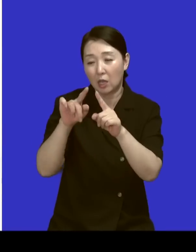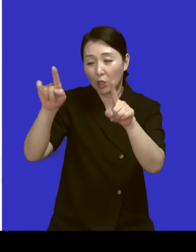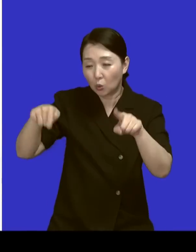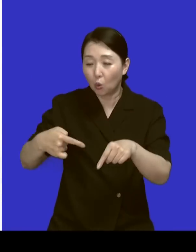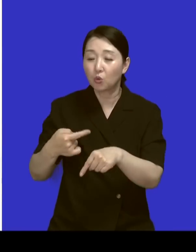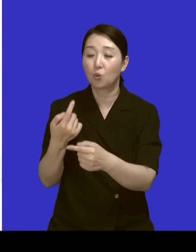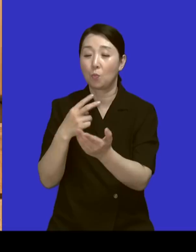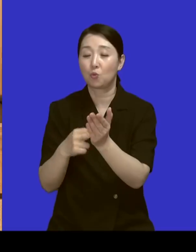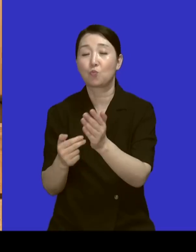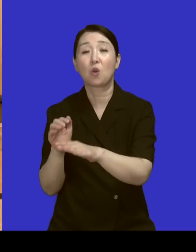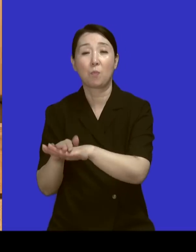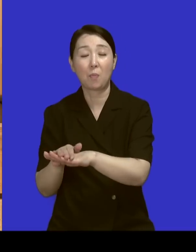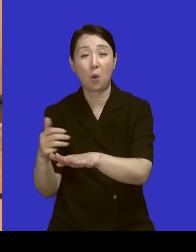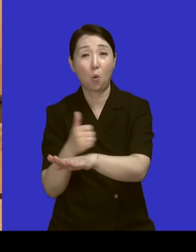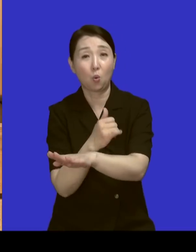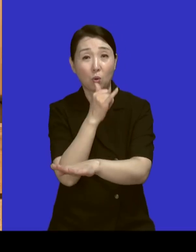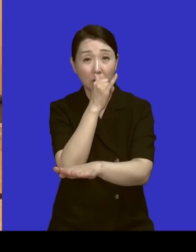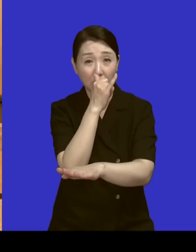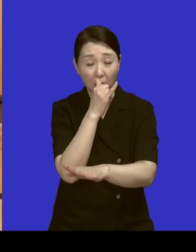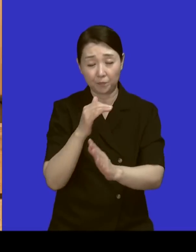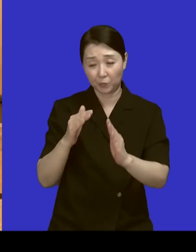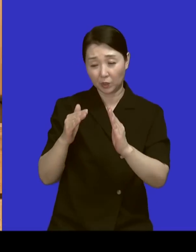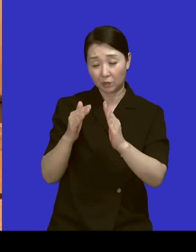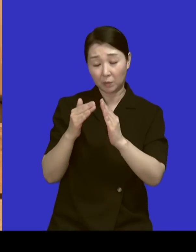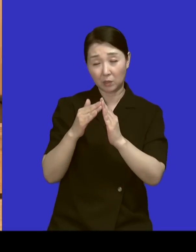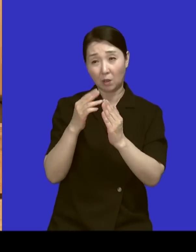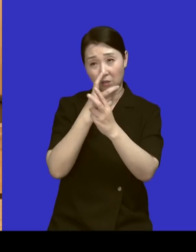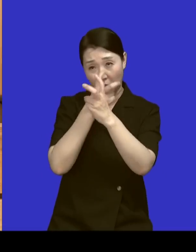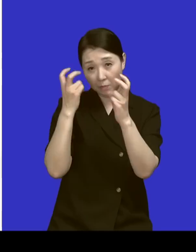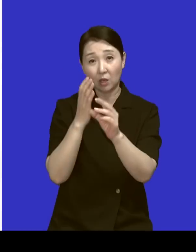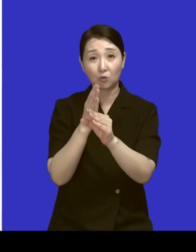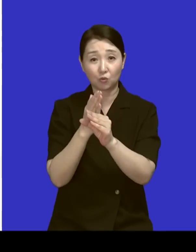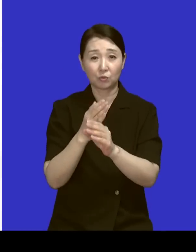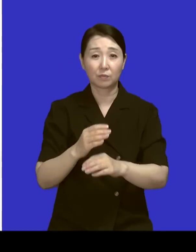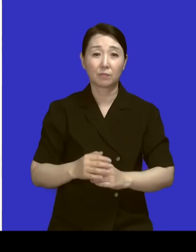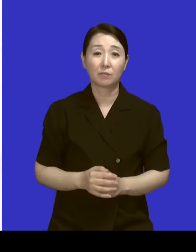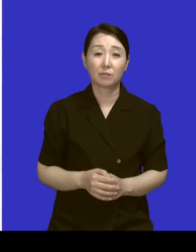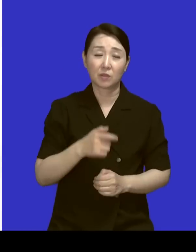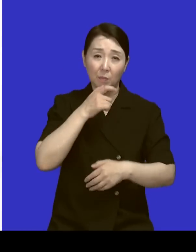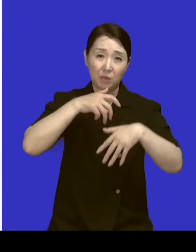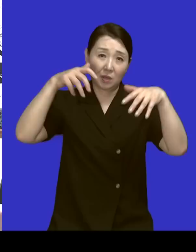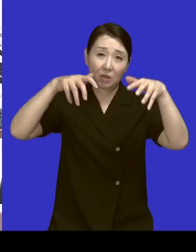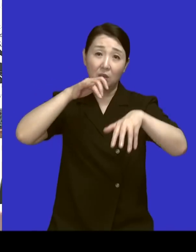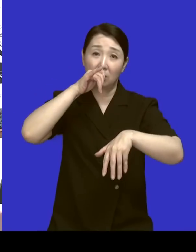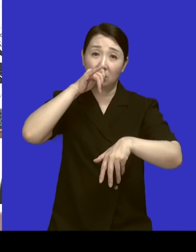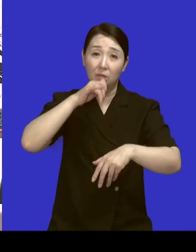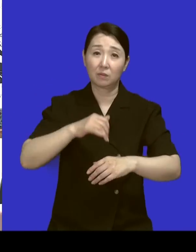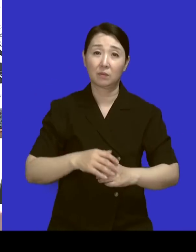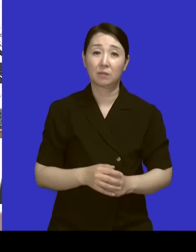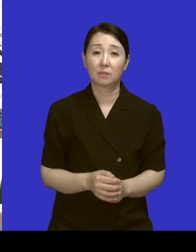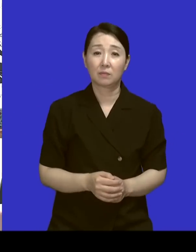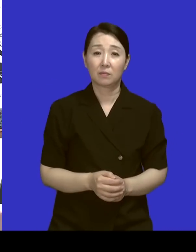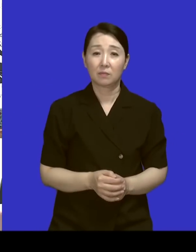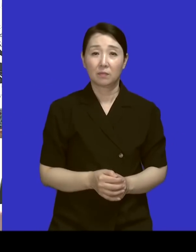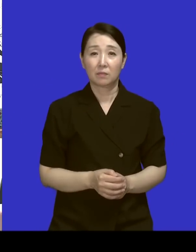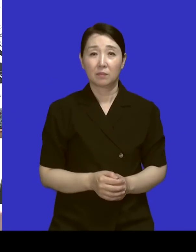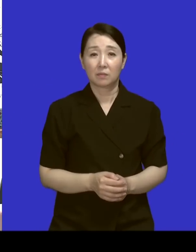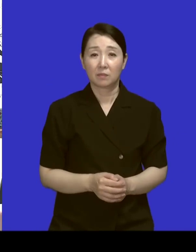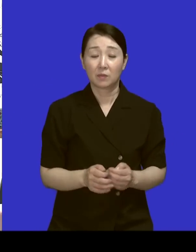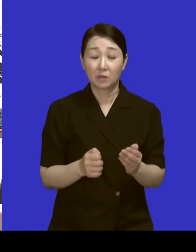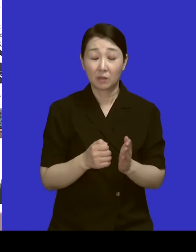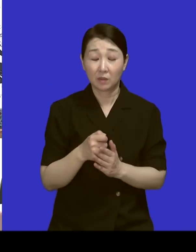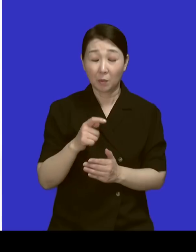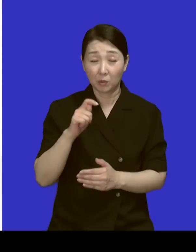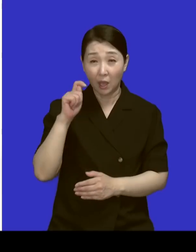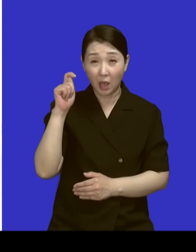가기를 반복을 했었죠. 예. 근데 어느 날 집에서 잠을 자고 있는데 빗소리가 들리는 거예요. 그래서